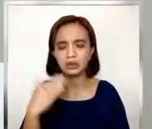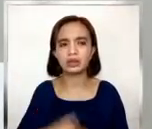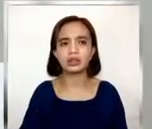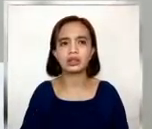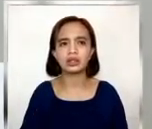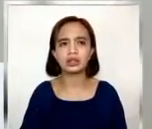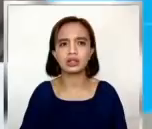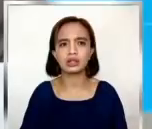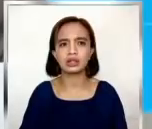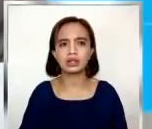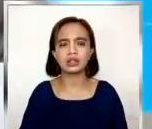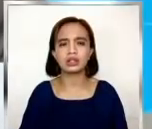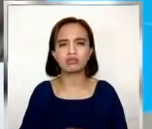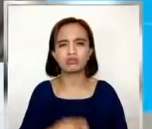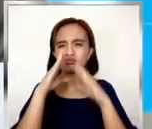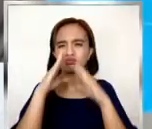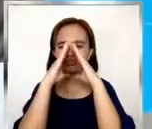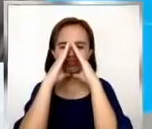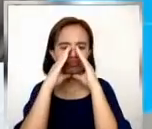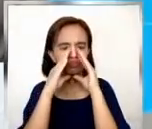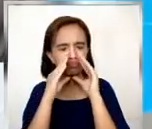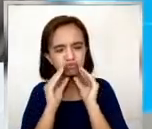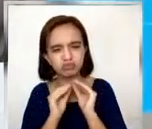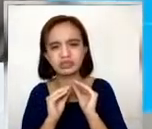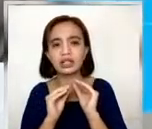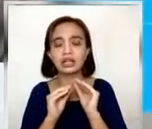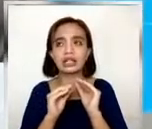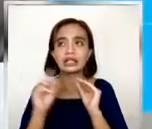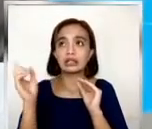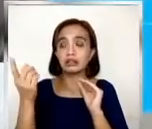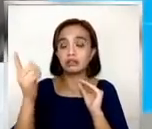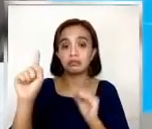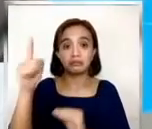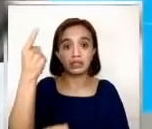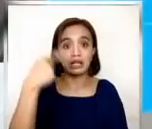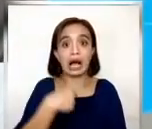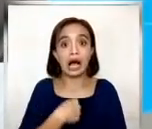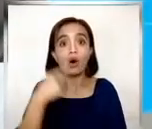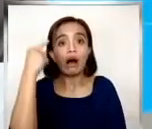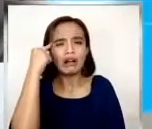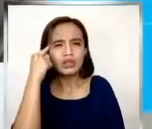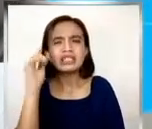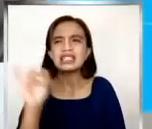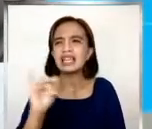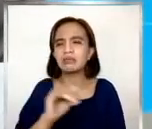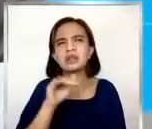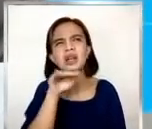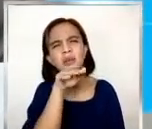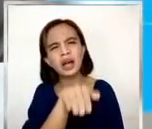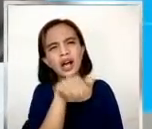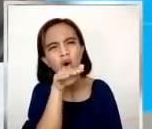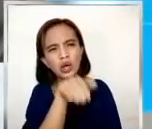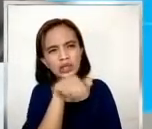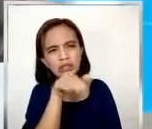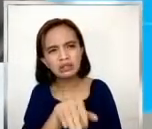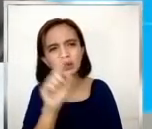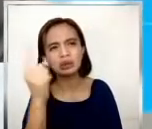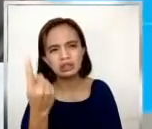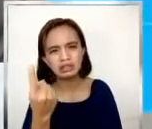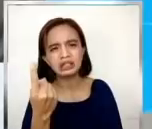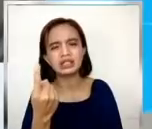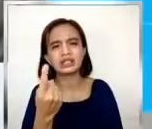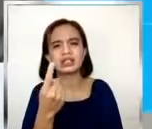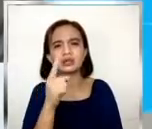nakakalungkot, di ba, na down din ako. At first kasi akala ko, I thought na parang napagod na ako. Napagod na ako that day na sa mga